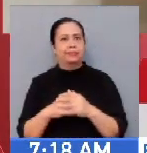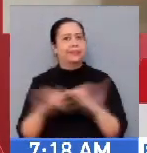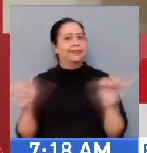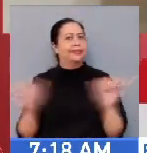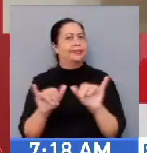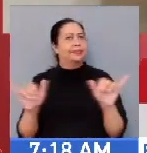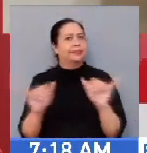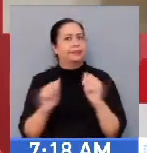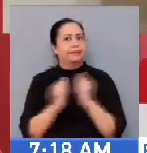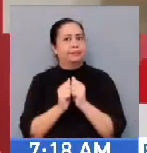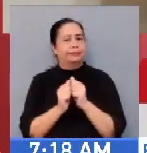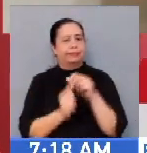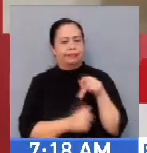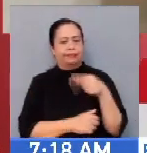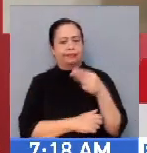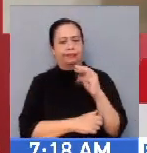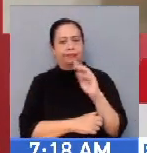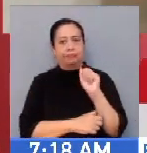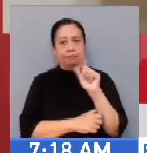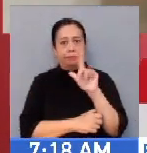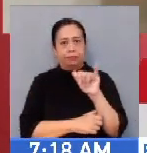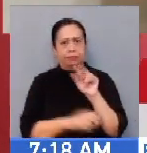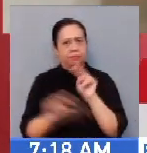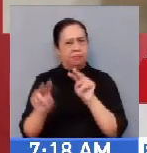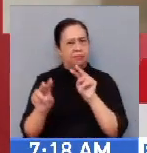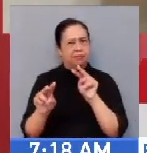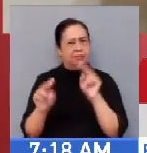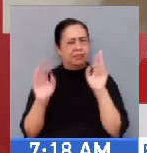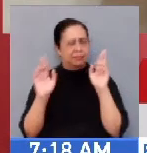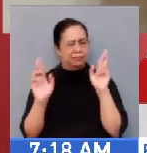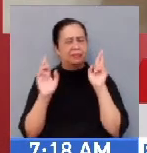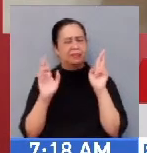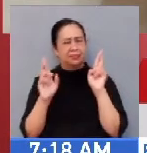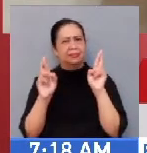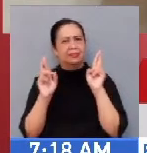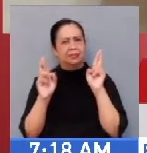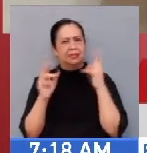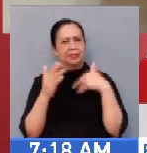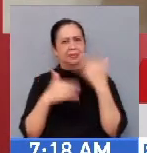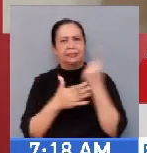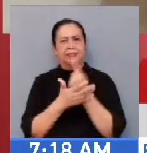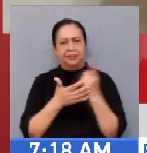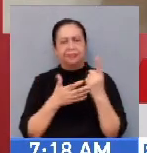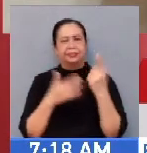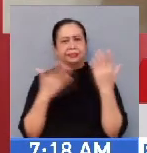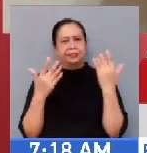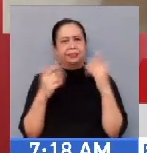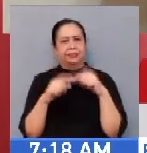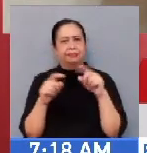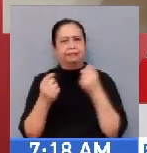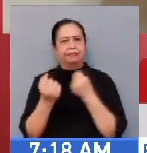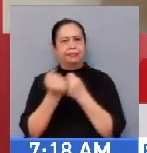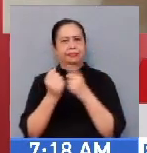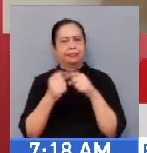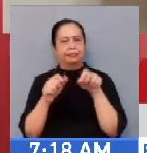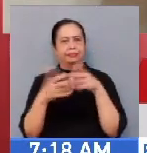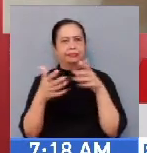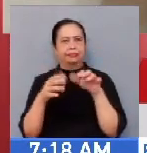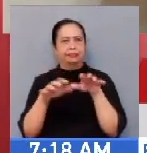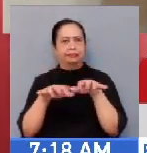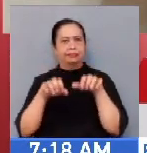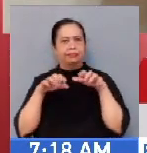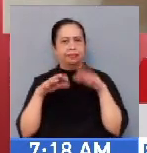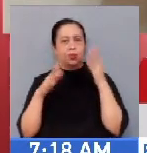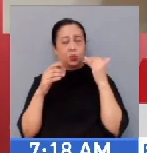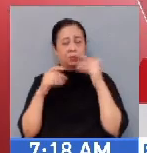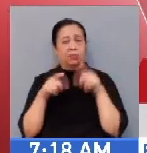formally, inaabangan ko pa rin sana, Igan, by next week, ma-sponsor sa floor at sana ma-adopt din po